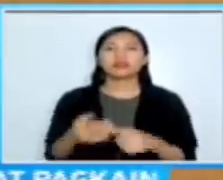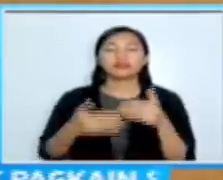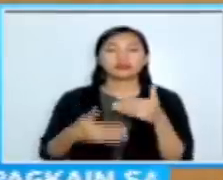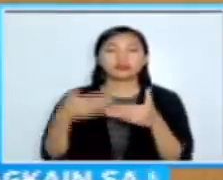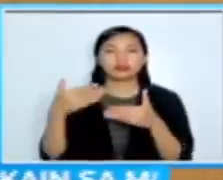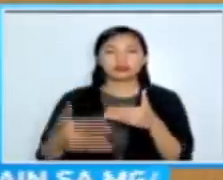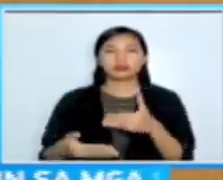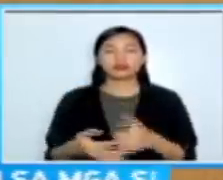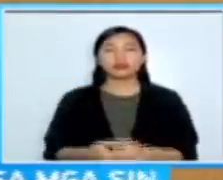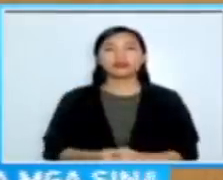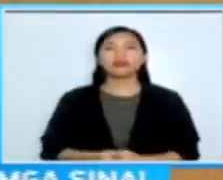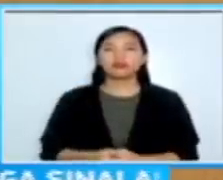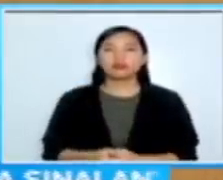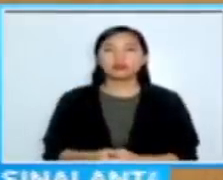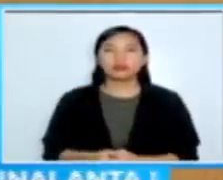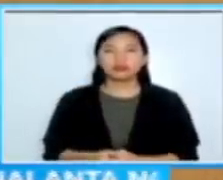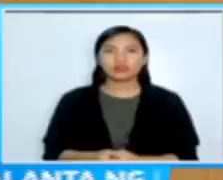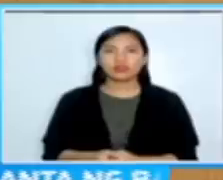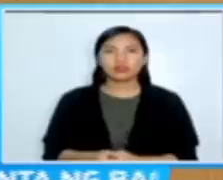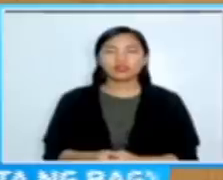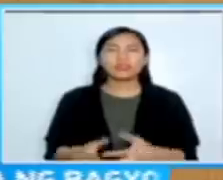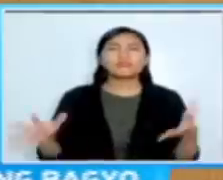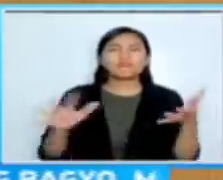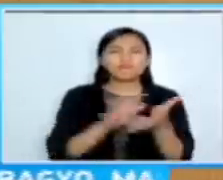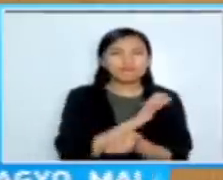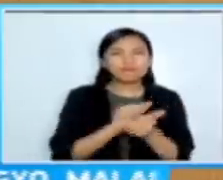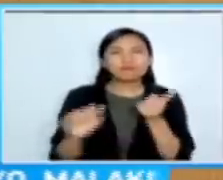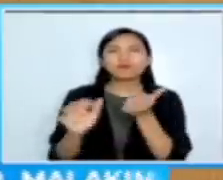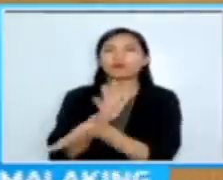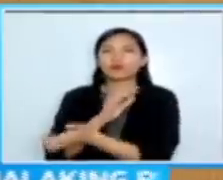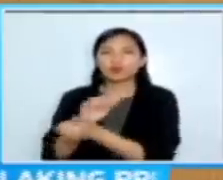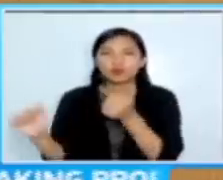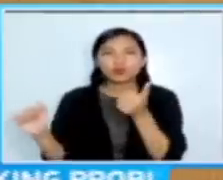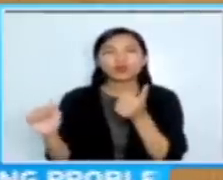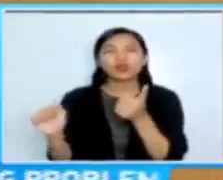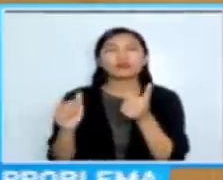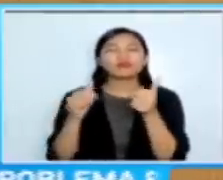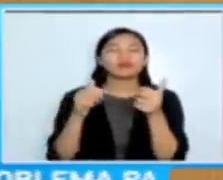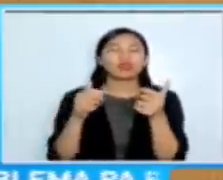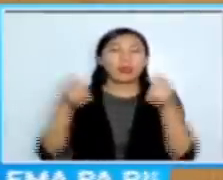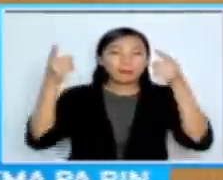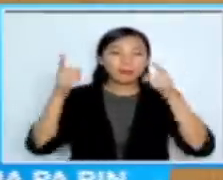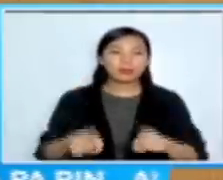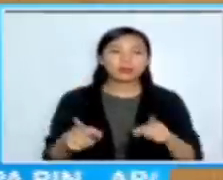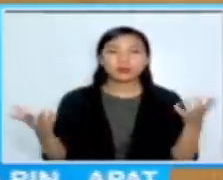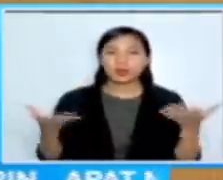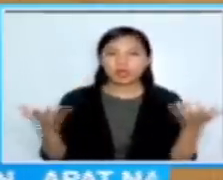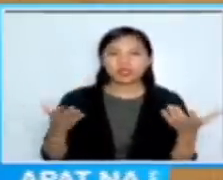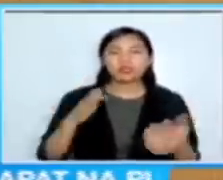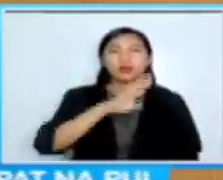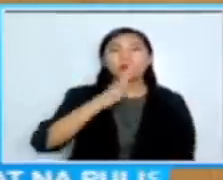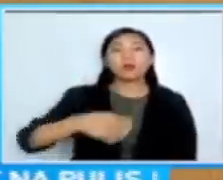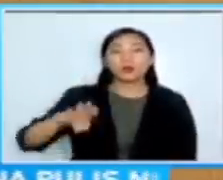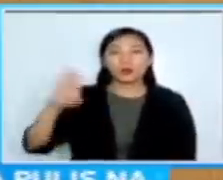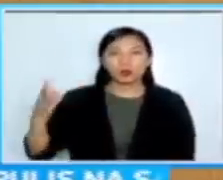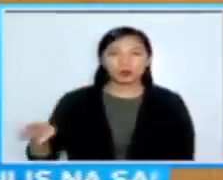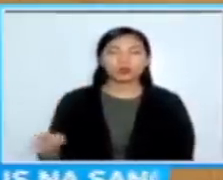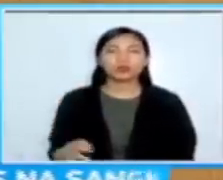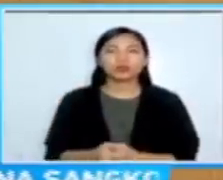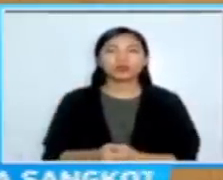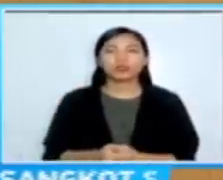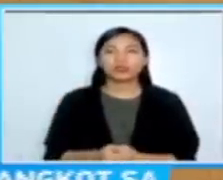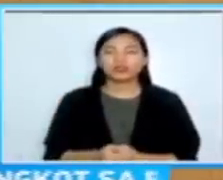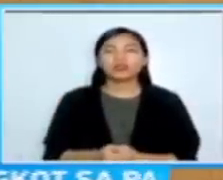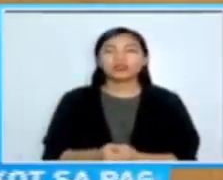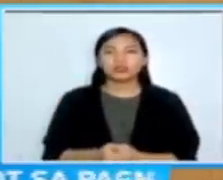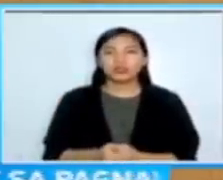Matinding pinsala sa mga ari-arian ang iniwan ng pananalasa ng bagyong Odette sa ilang lugar sa Bohol. Umapila rin ng tulong ang mga